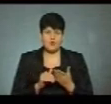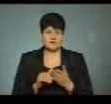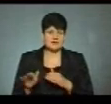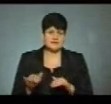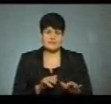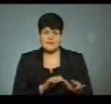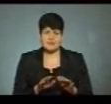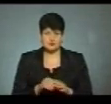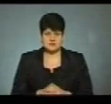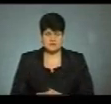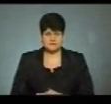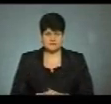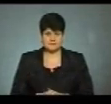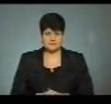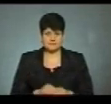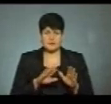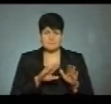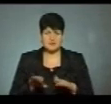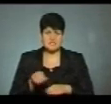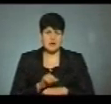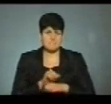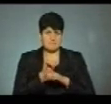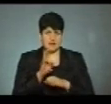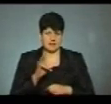діяльності? Після Майдану